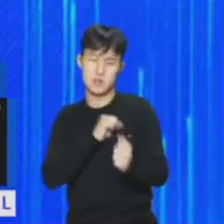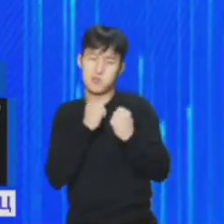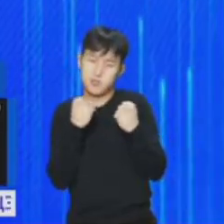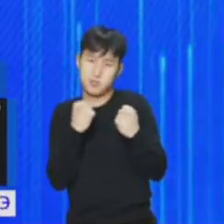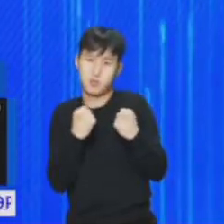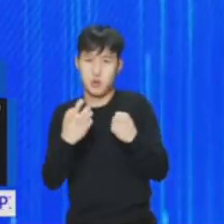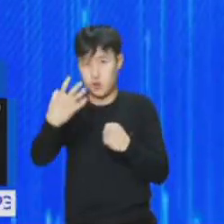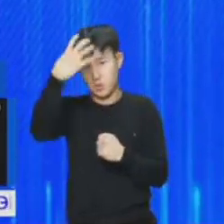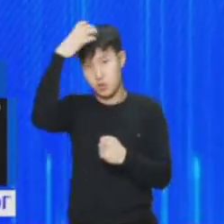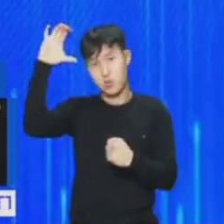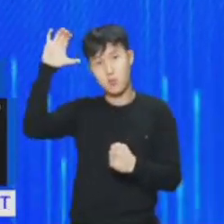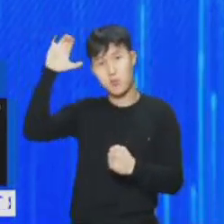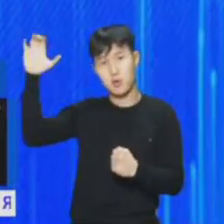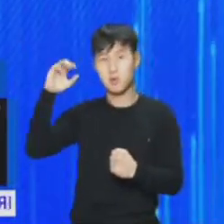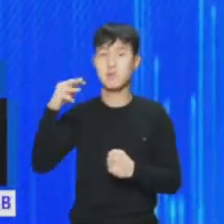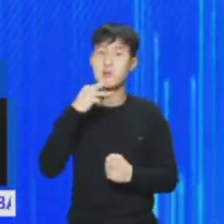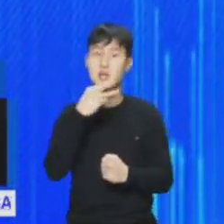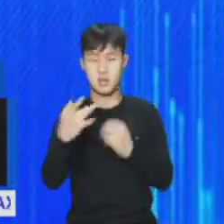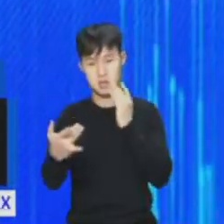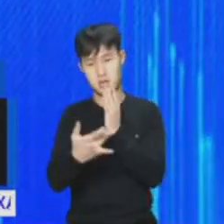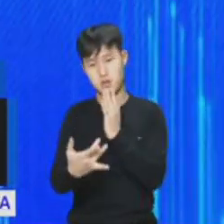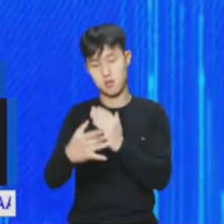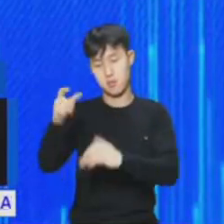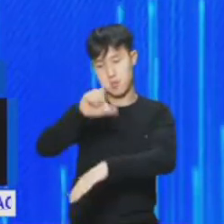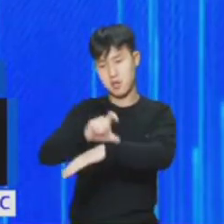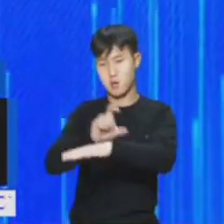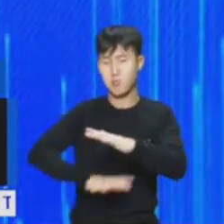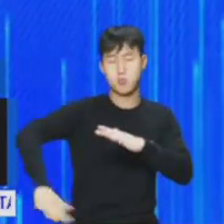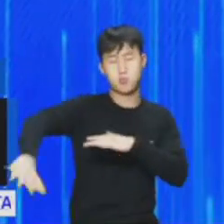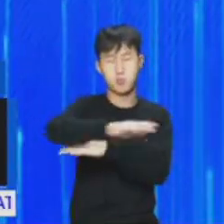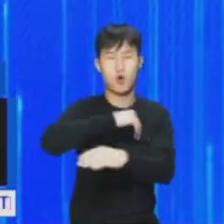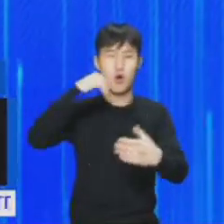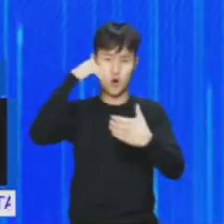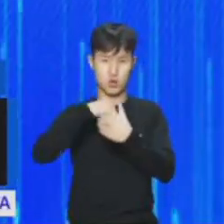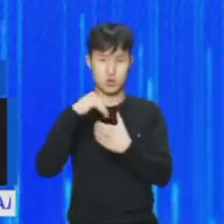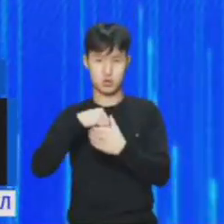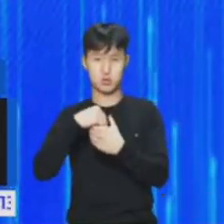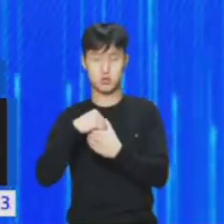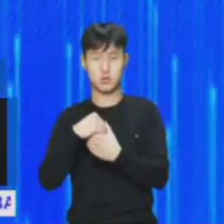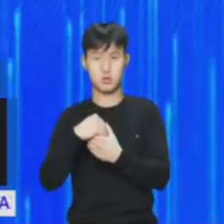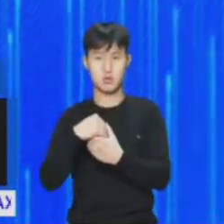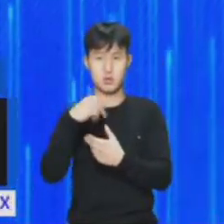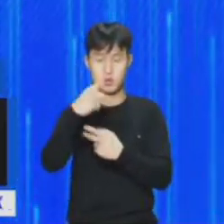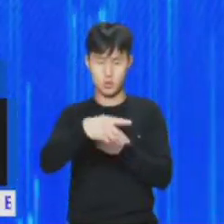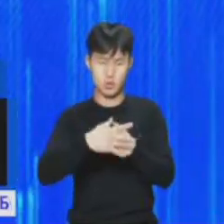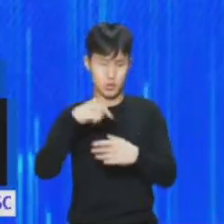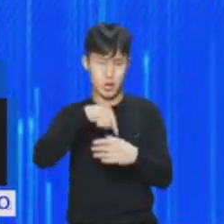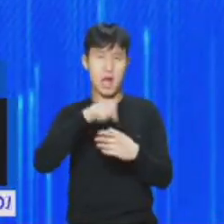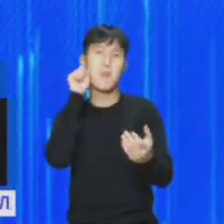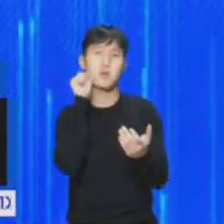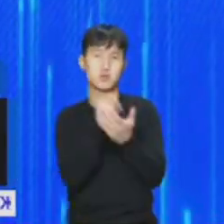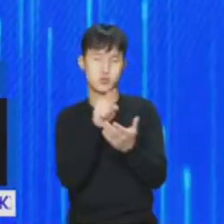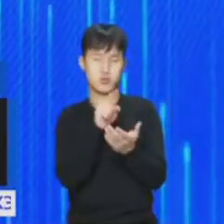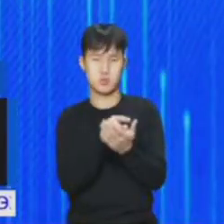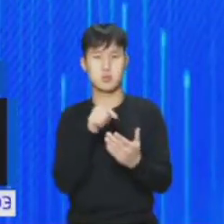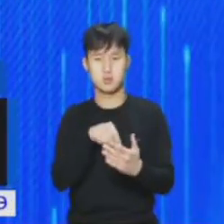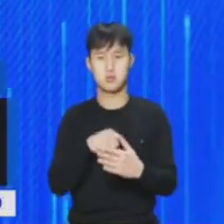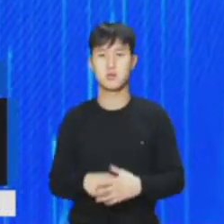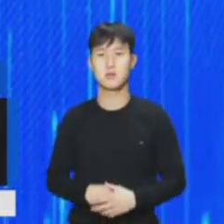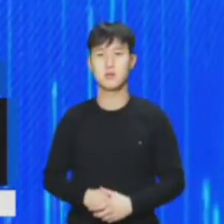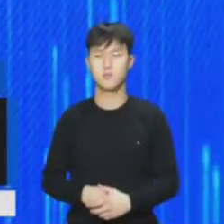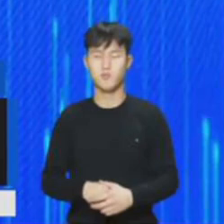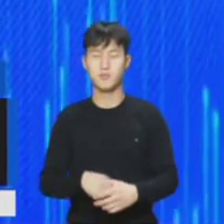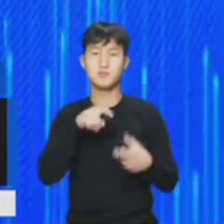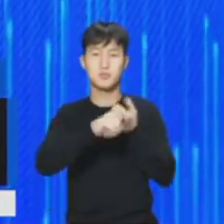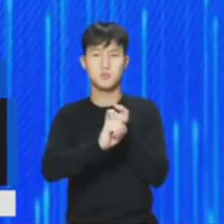энэ байгууллагын маань мэдээлэл технологийн мэрэгжилтэнгүүд та бүхний оролцоо бол энэ үйлсэд онцгой байх. Тийм